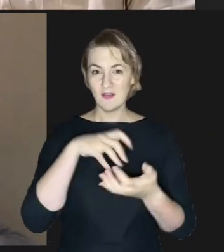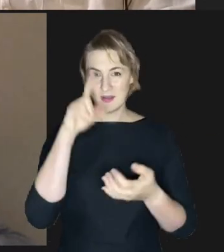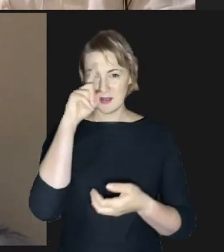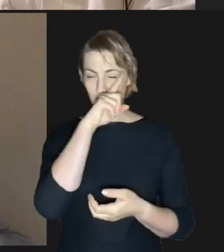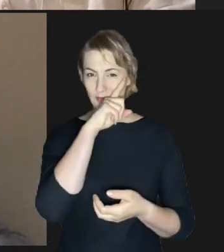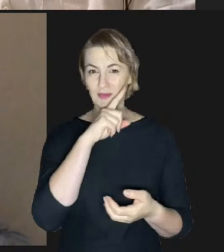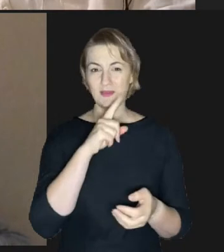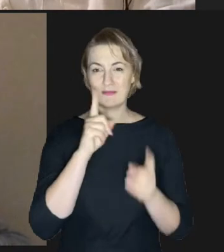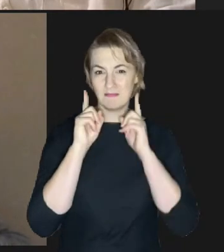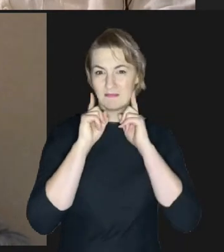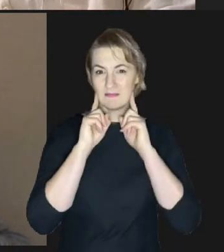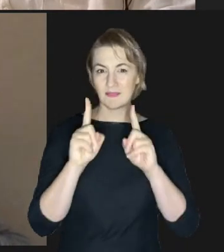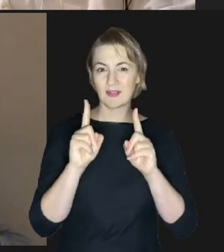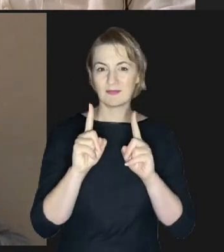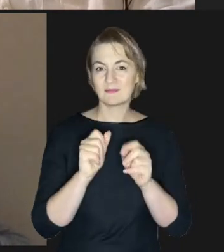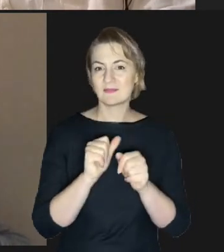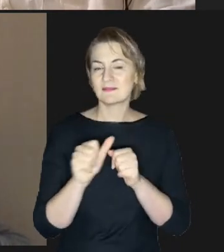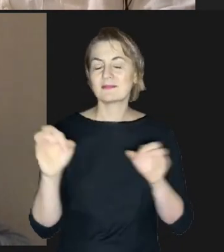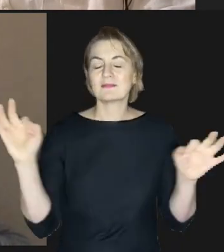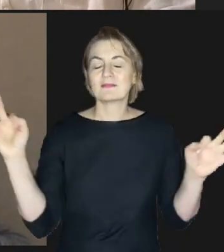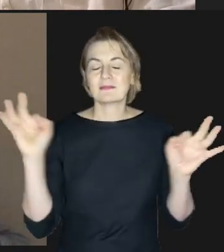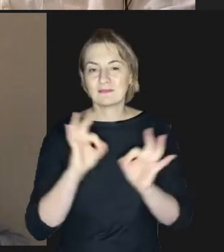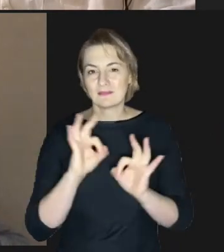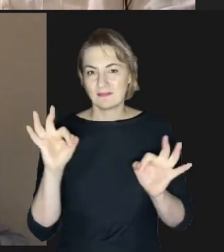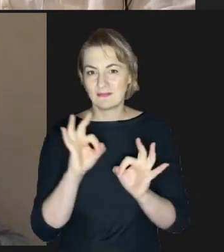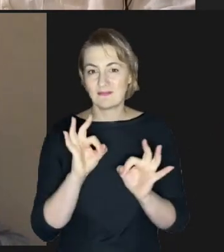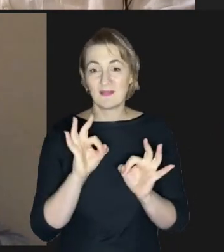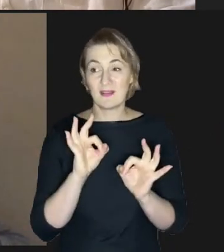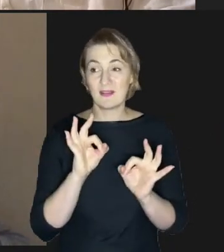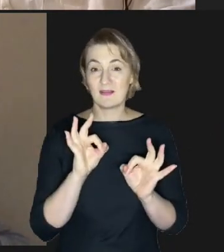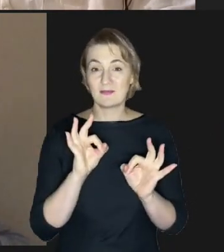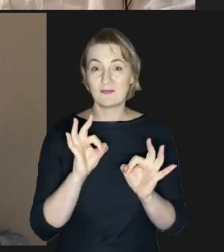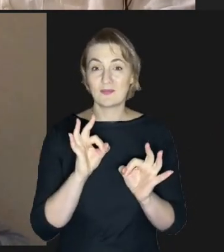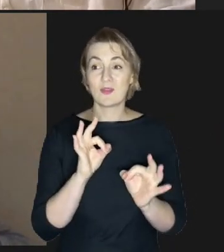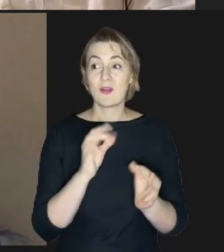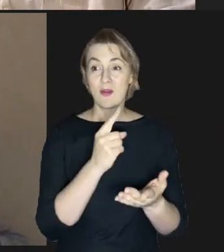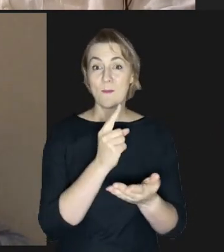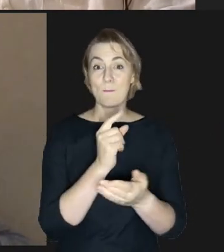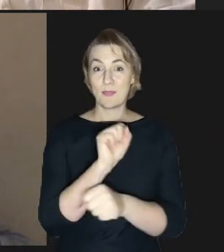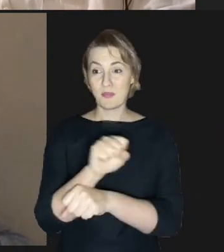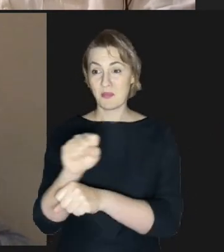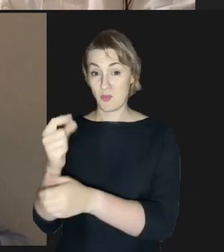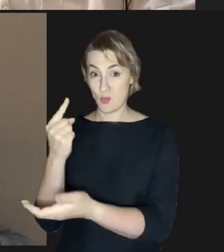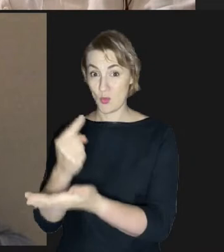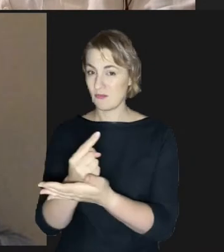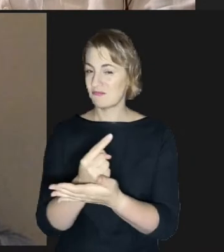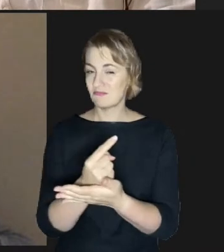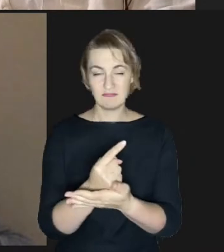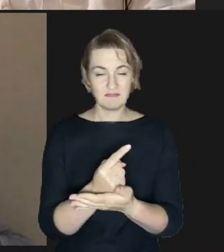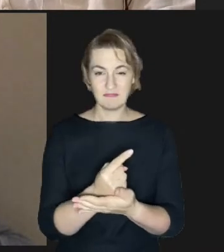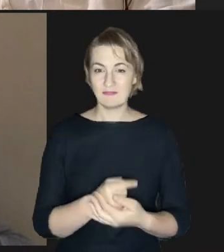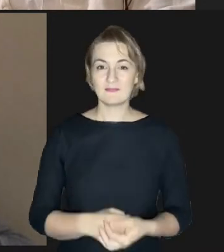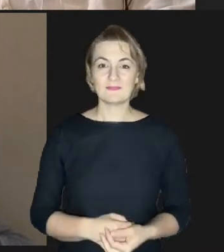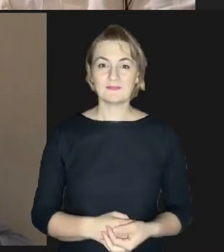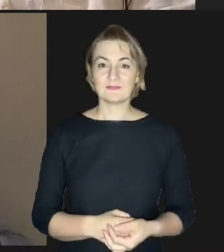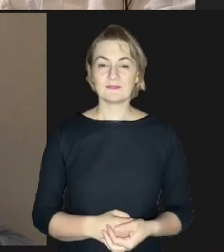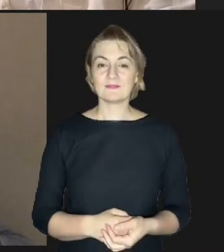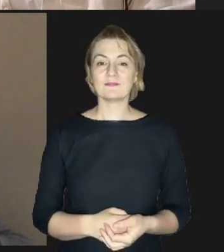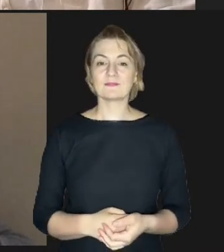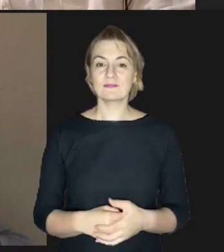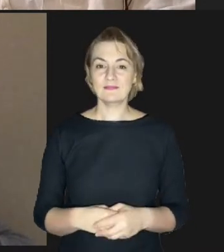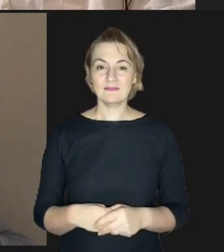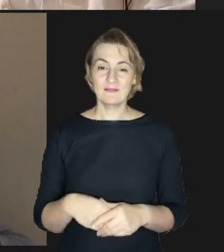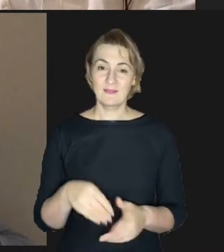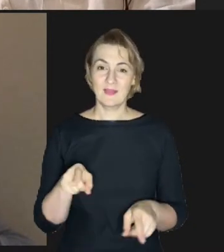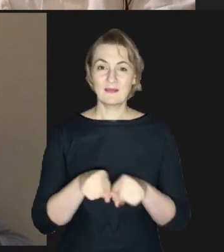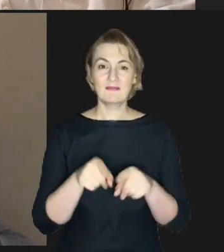jest w rzeczywistości tak wielka, że nie do ogarnięcia nawet przez naukowców, ekspertów w swoich dziedzinach. Tym bardziej nie są w